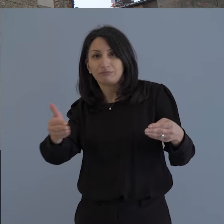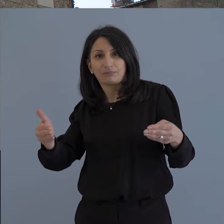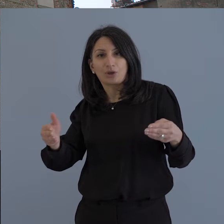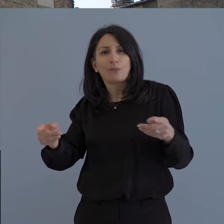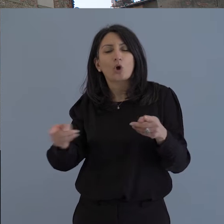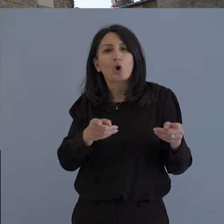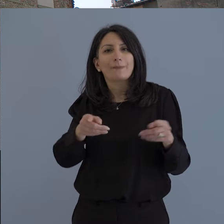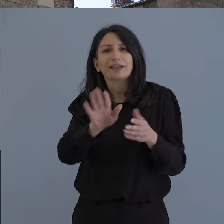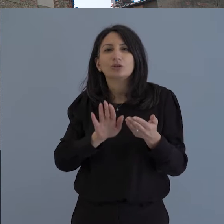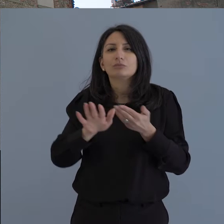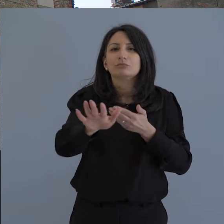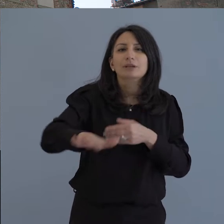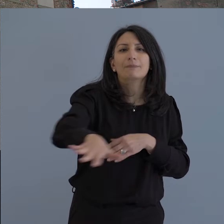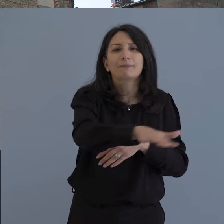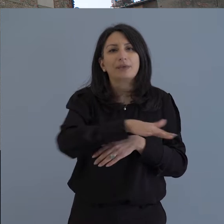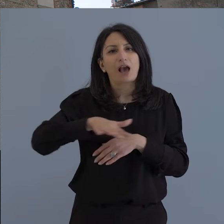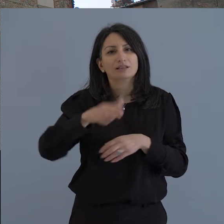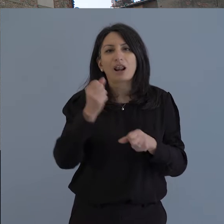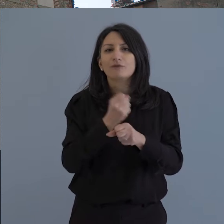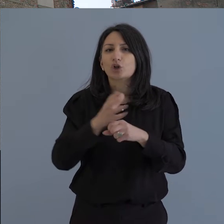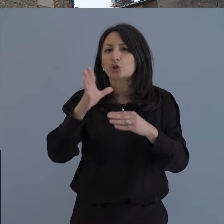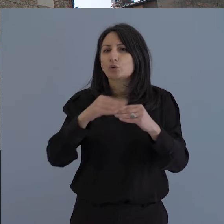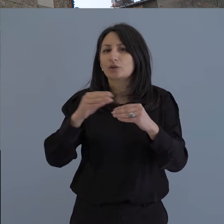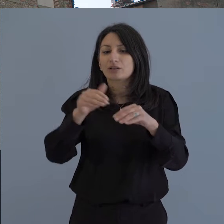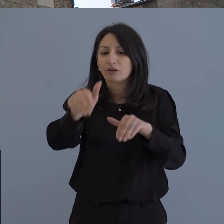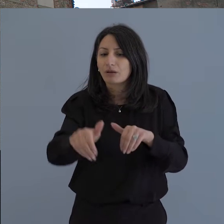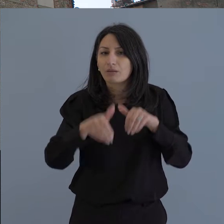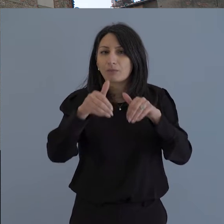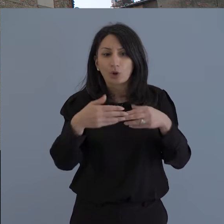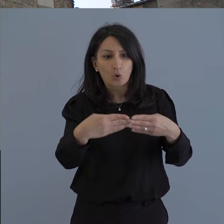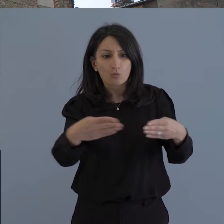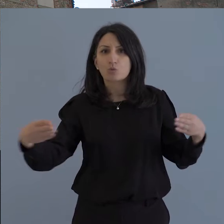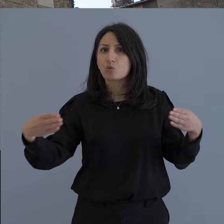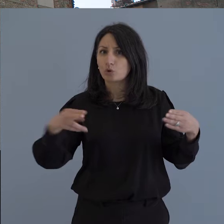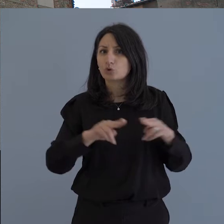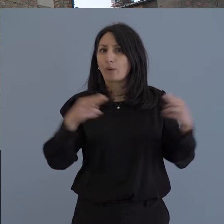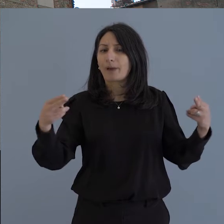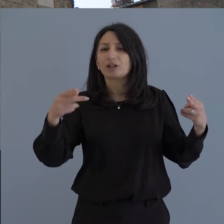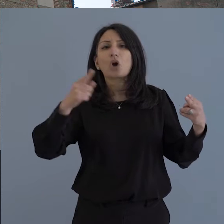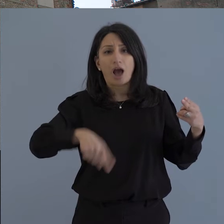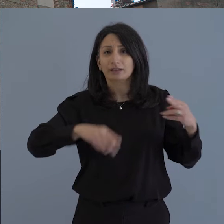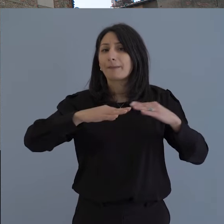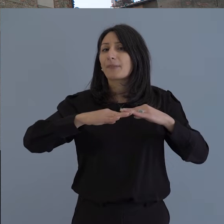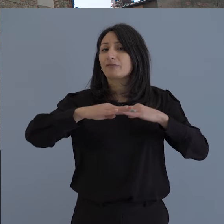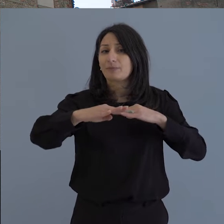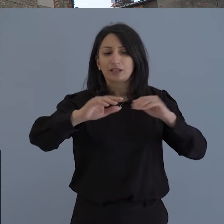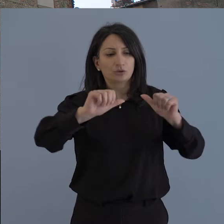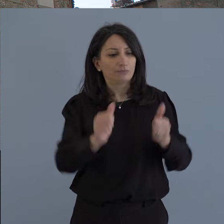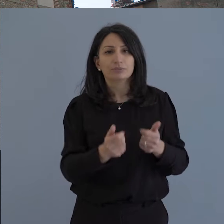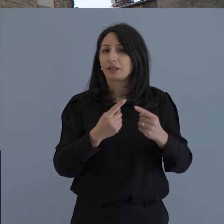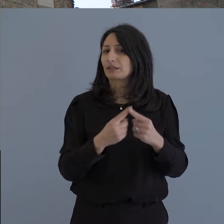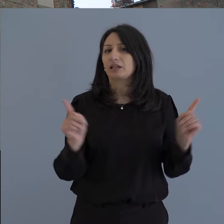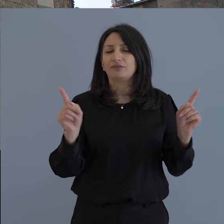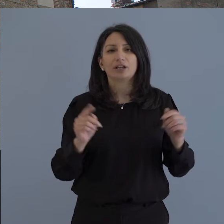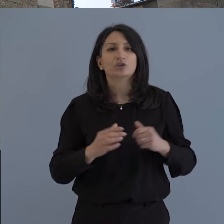la ristrutturazione della piazza antistante ed evidenziato mediante la diversa pavimentazione